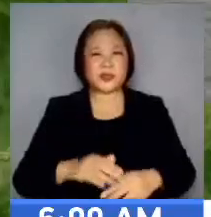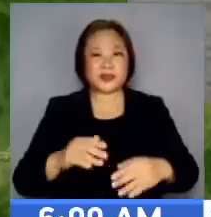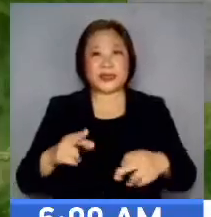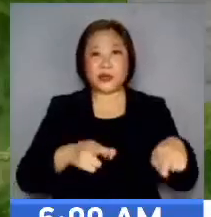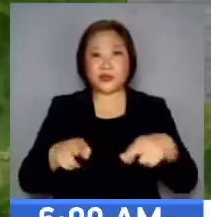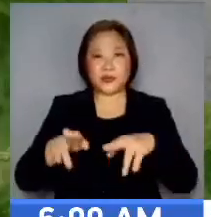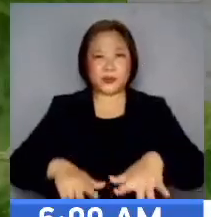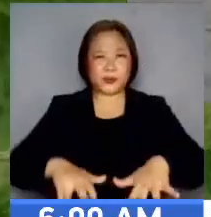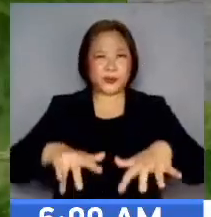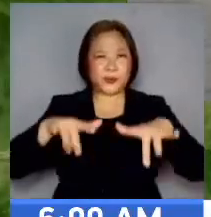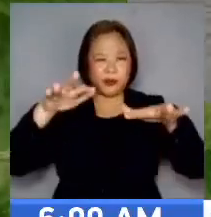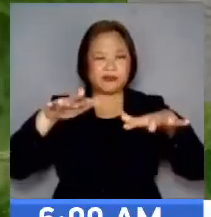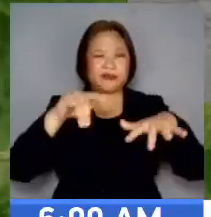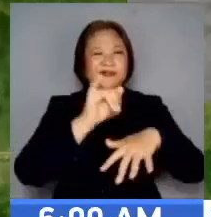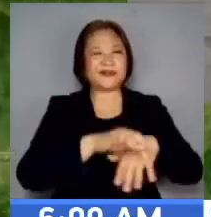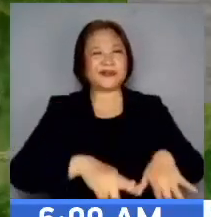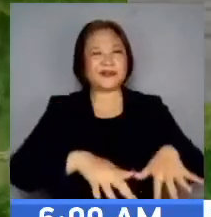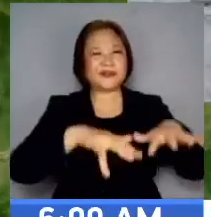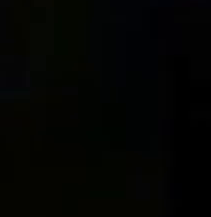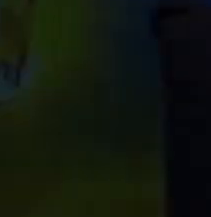sa lugar.